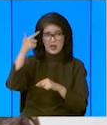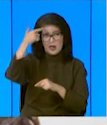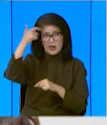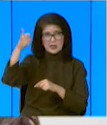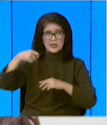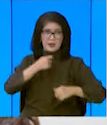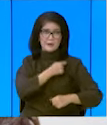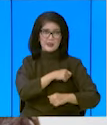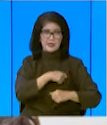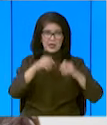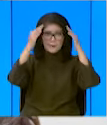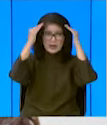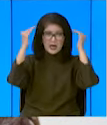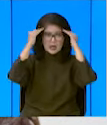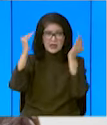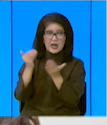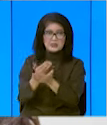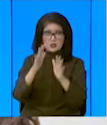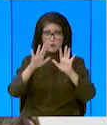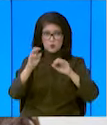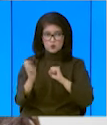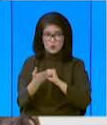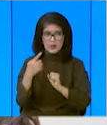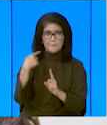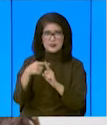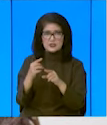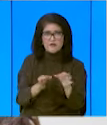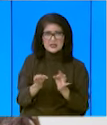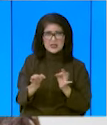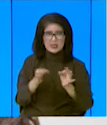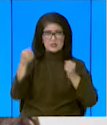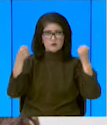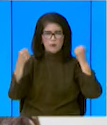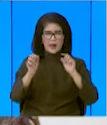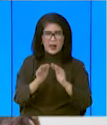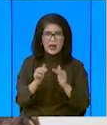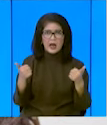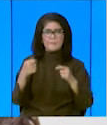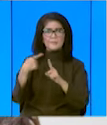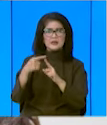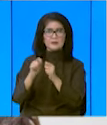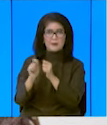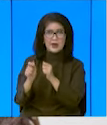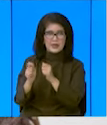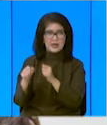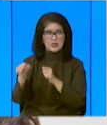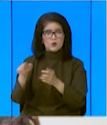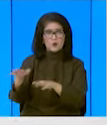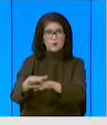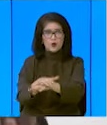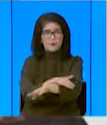Kementan, digaji 10 juta per bulan dengan fasilitas mobil dinas, serta mendapat kiriman uang untuk biaya perawatan kulit atau